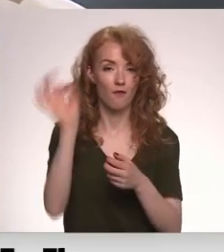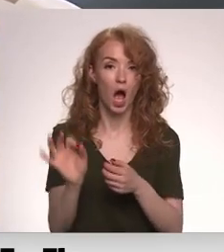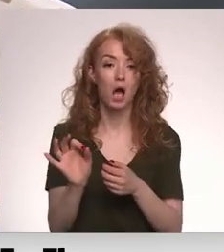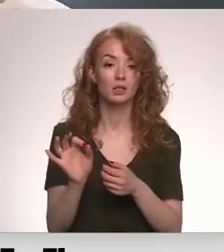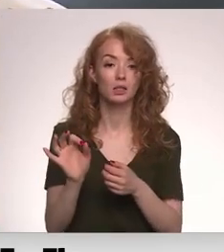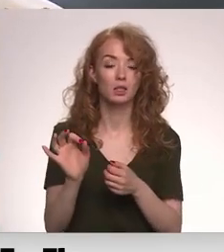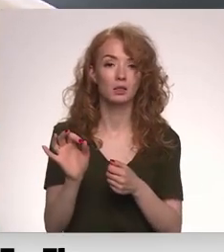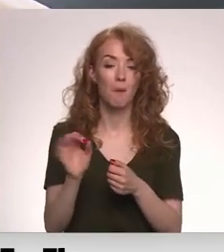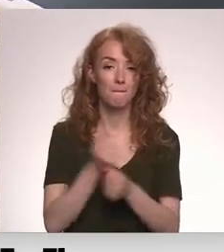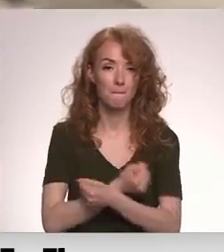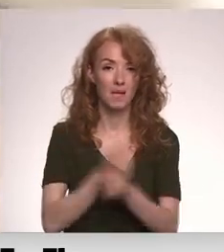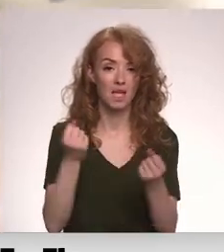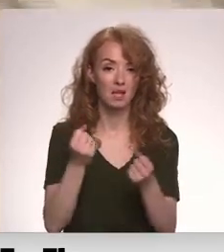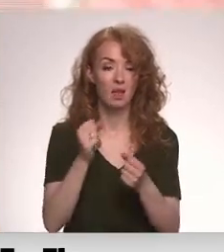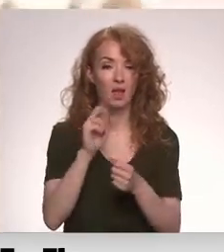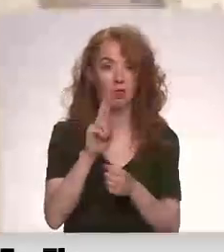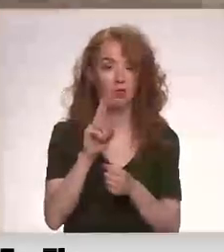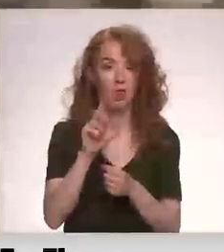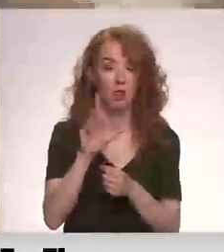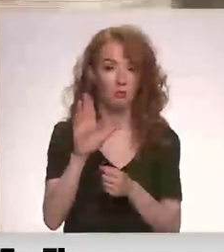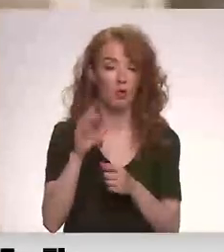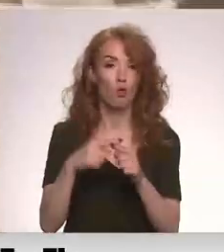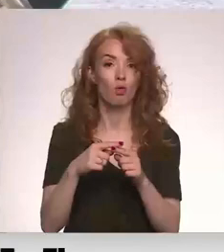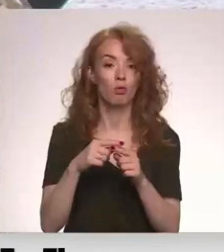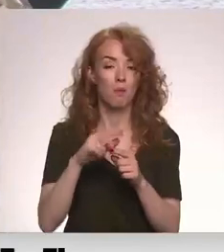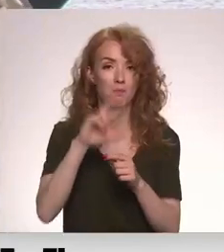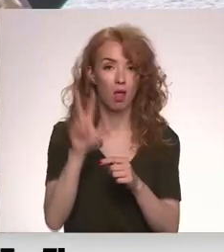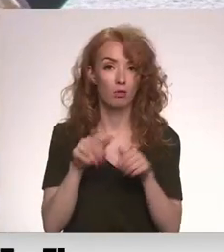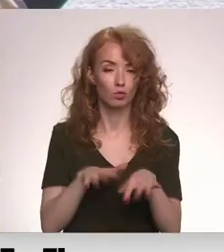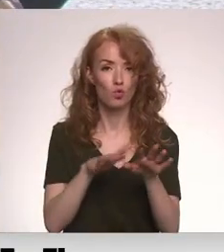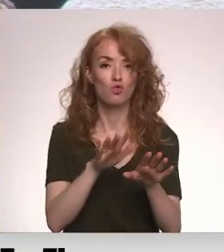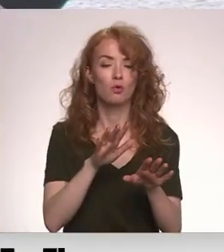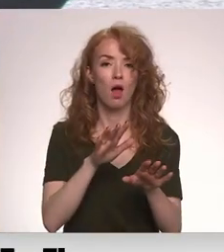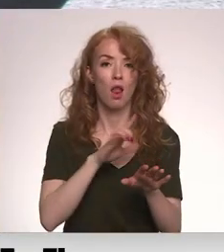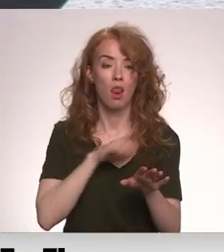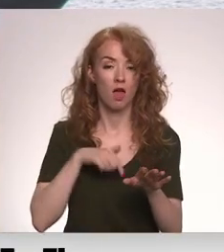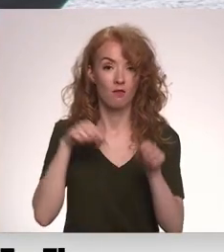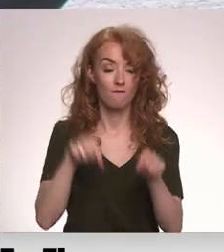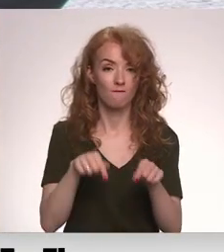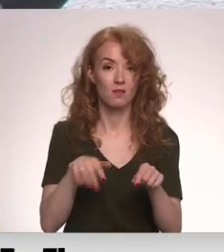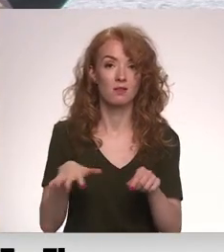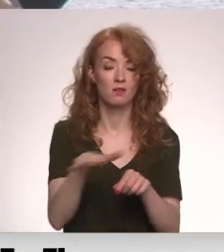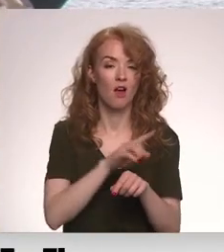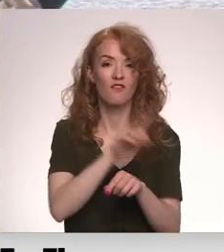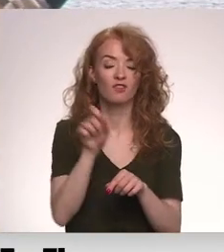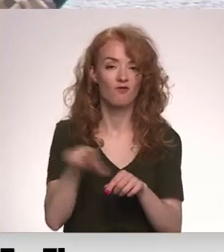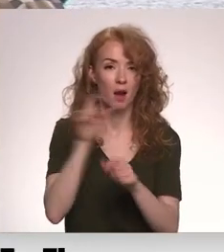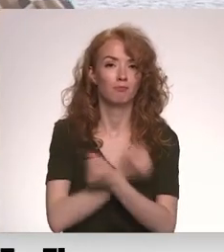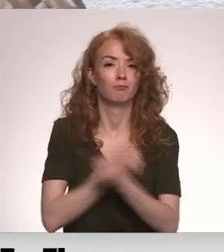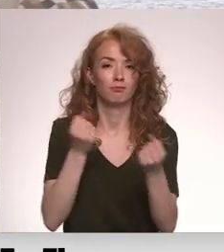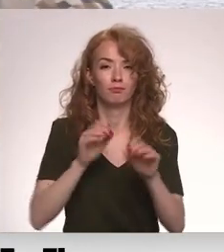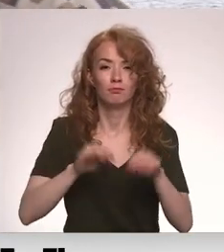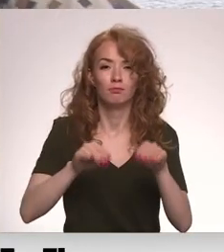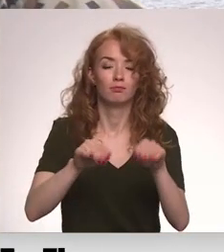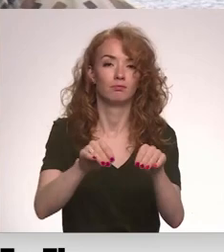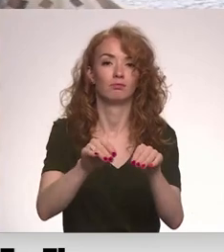Vācijas mīna LMB. Baltijas jūra un tieši Latvijas ūdeņi ir bijuši viena no mīnētākiem ūdeņiem